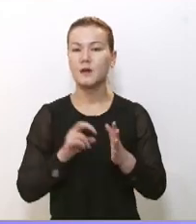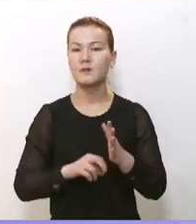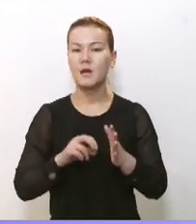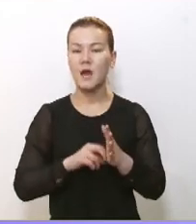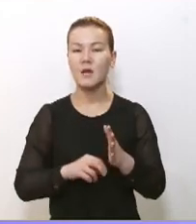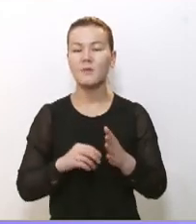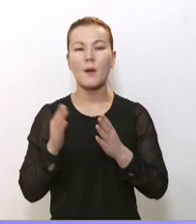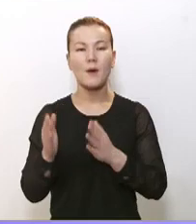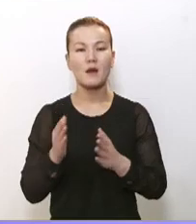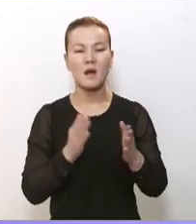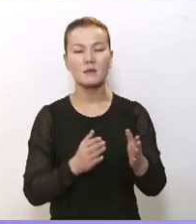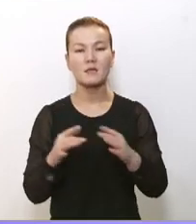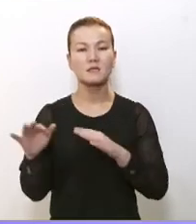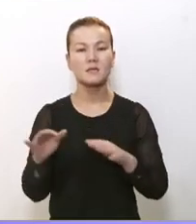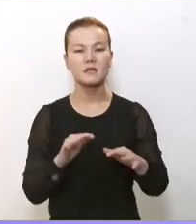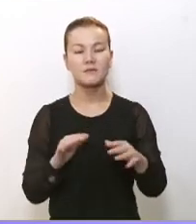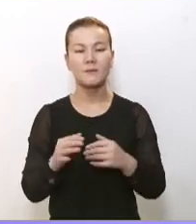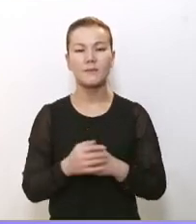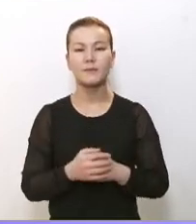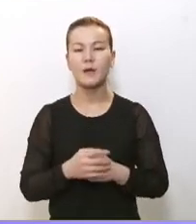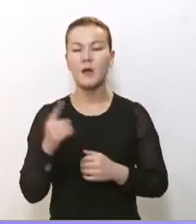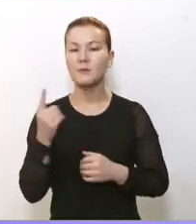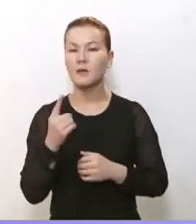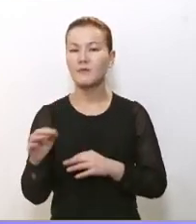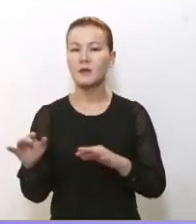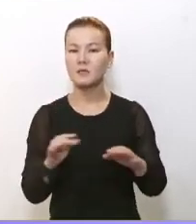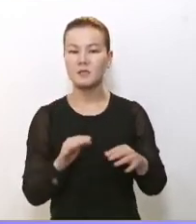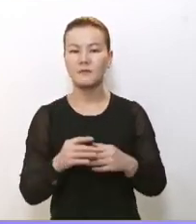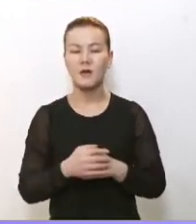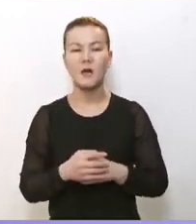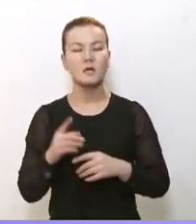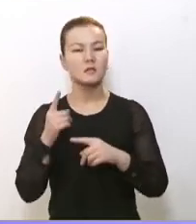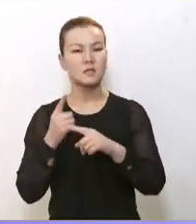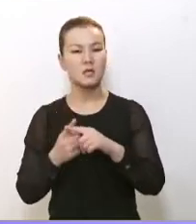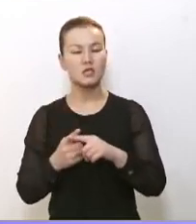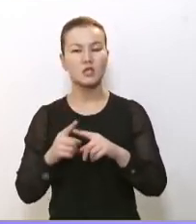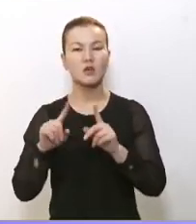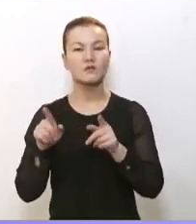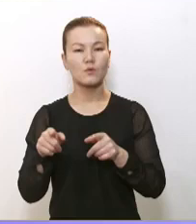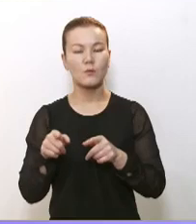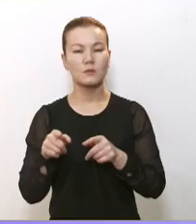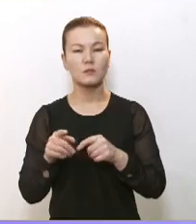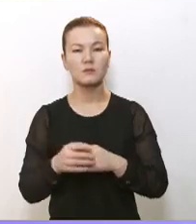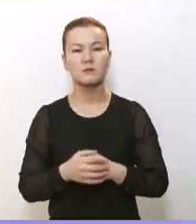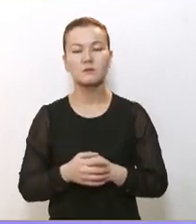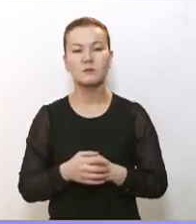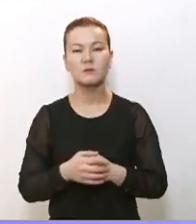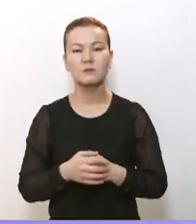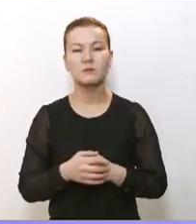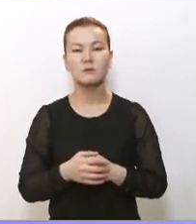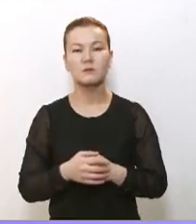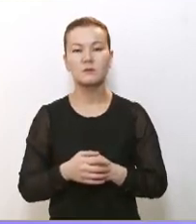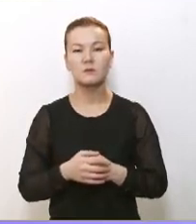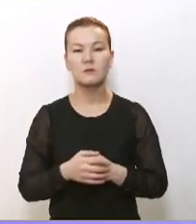Проверяем порядок действия. Первое действие – сложение в скобочках.